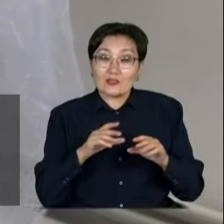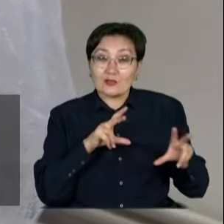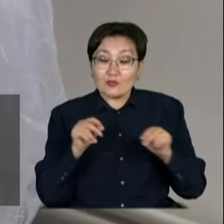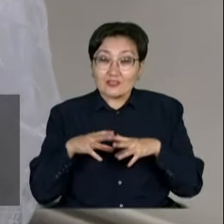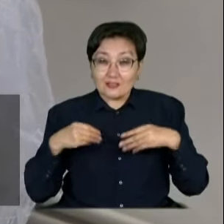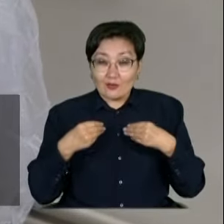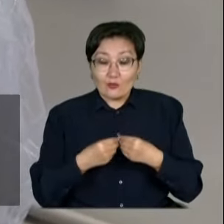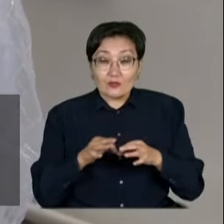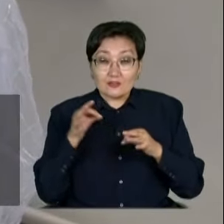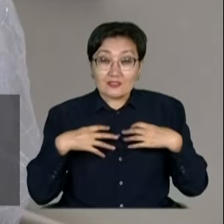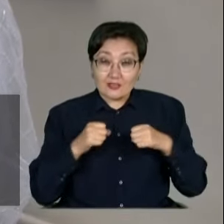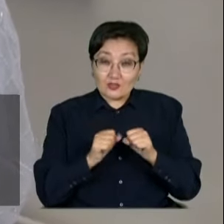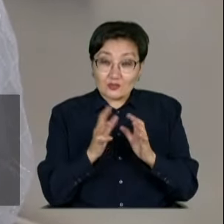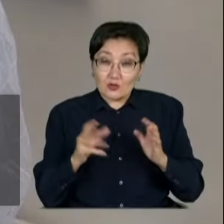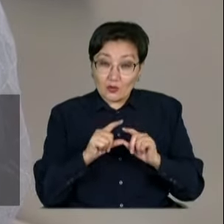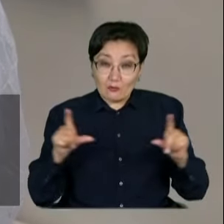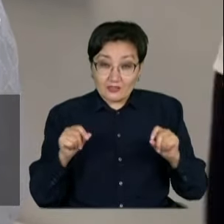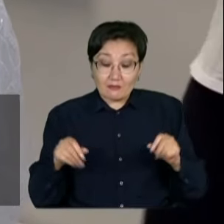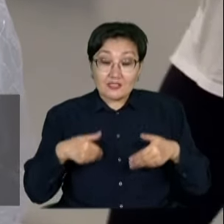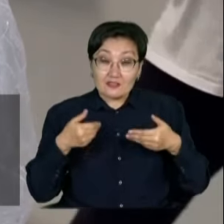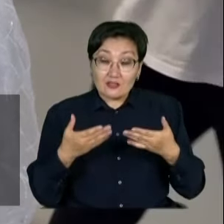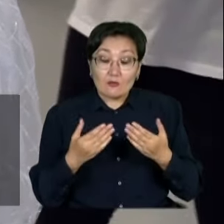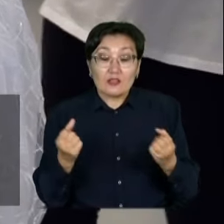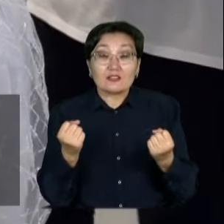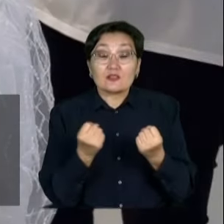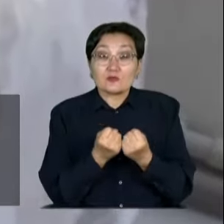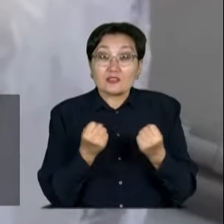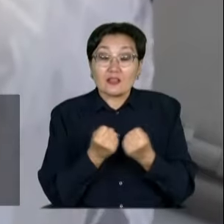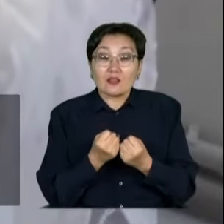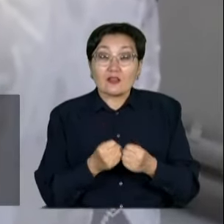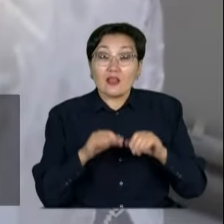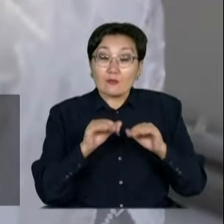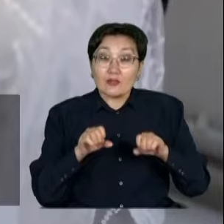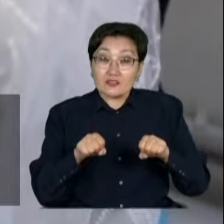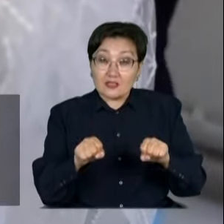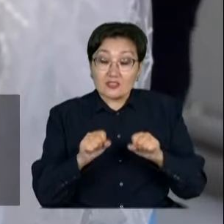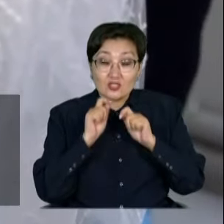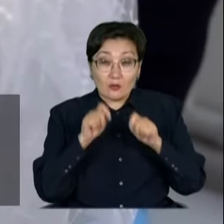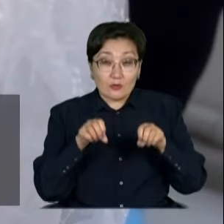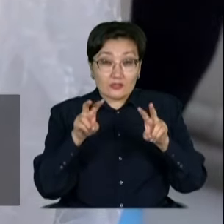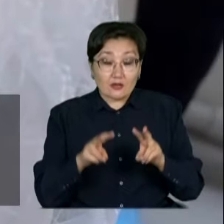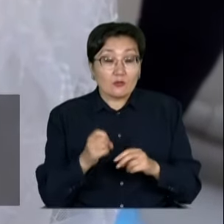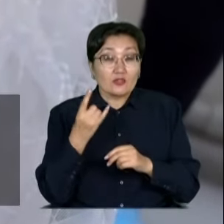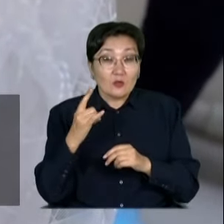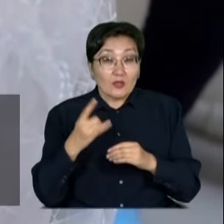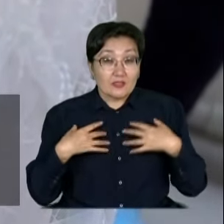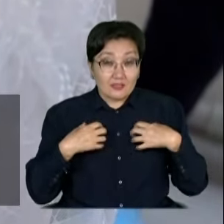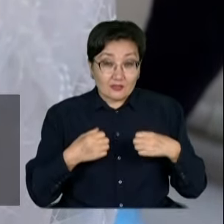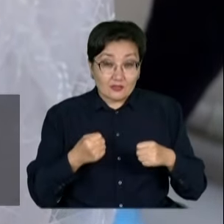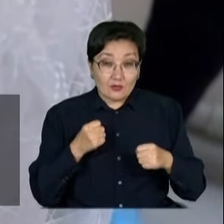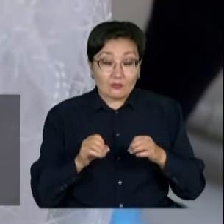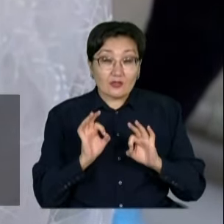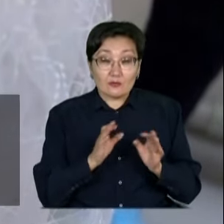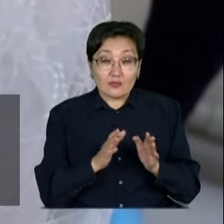облыстық денсаулық сақтау басқармасы да құттықтапты. Үшемге балалар арбасын сыйға тартқан мамандар сәбилердің денсаулығы